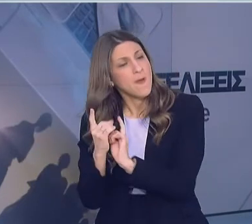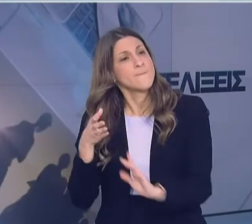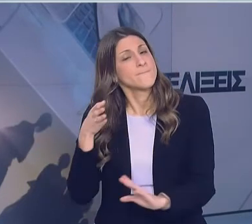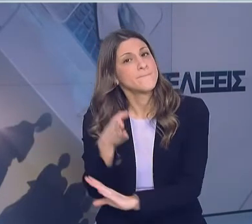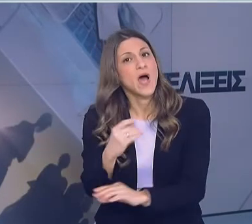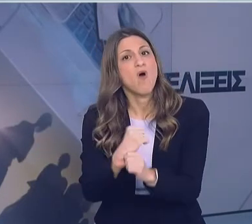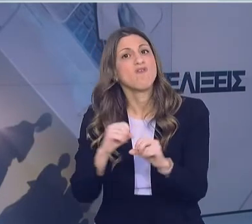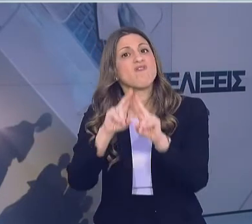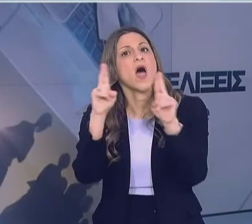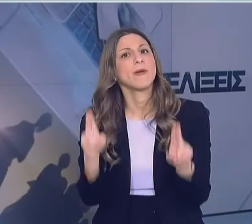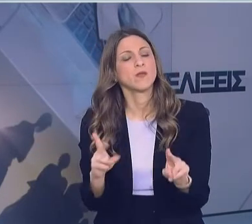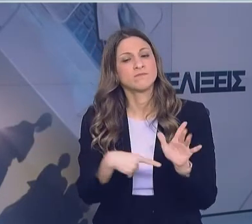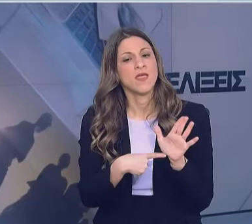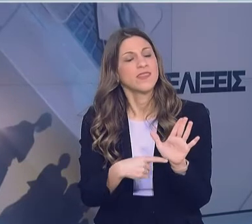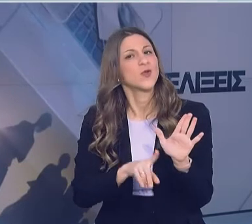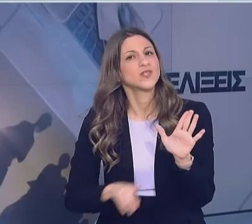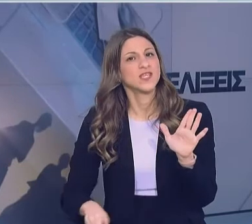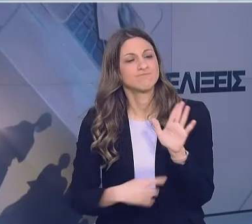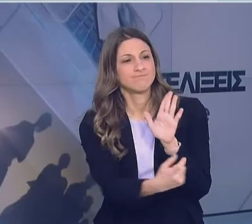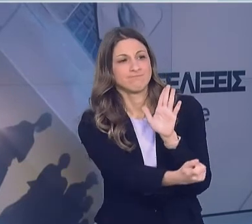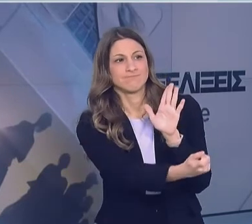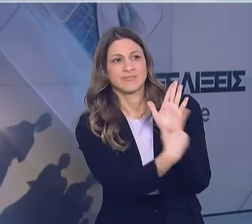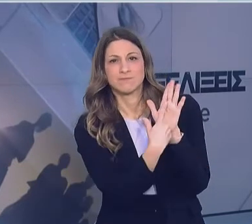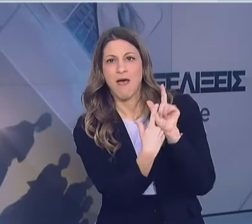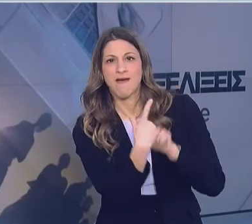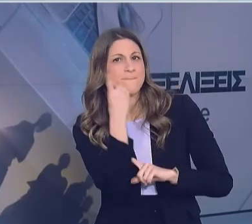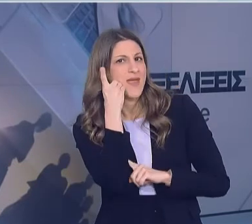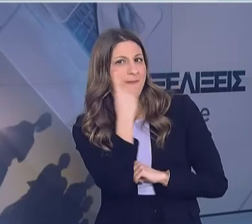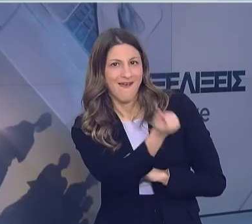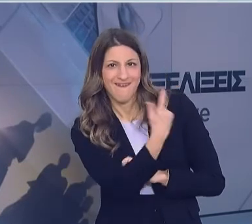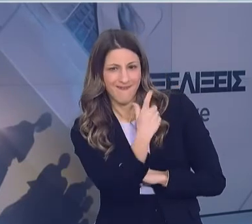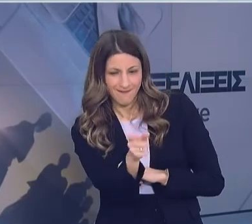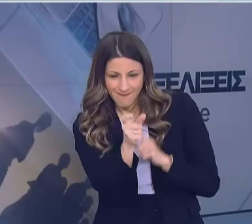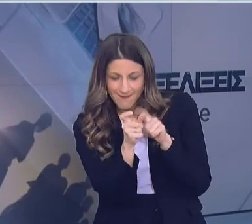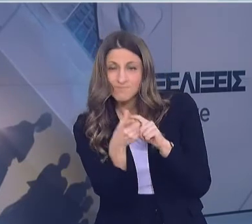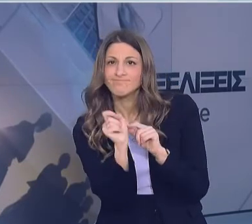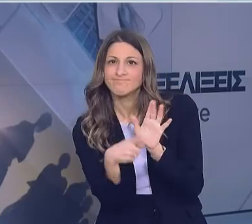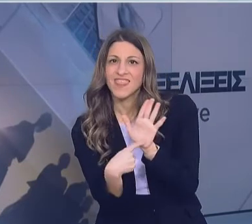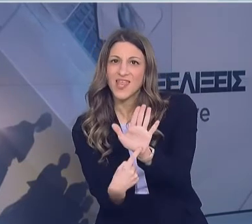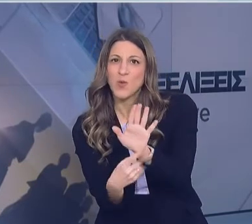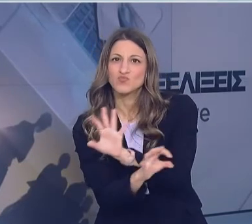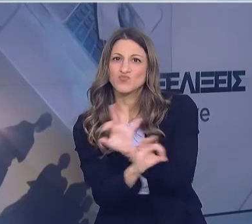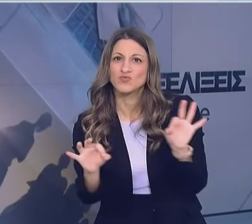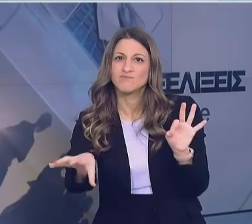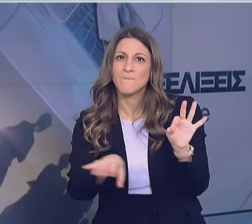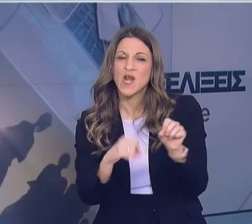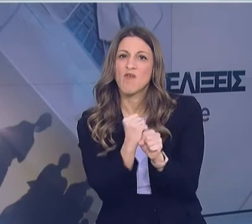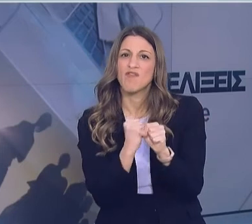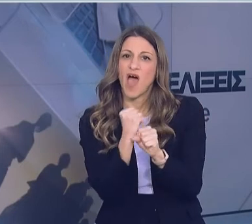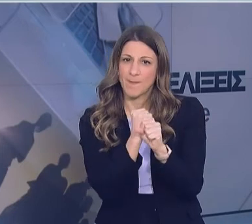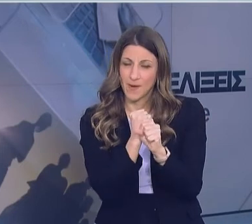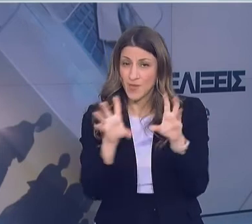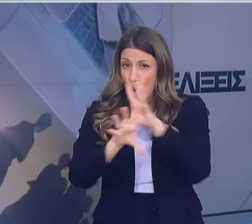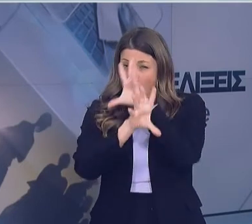επιλογής του, επιδεικνύοντας μόνο το μήνυμα στο κινητό του. Περισσότερες λεπτομέρειες για αυτή την άειλη συνταγογράφηση βρίσκονται